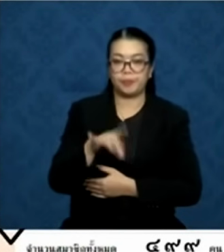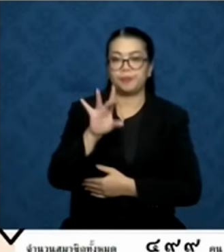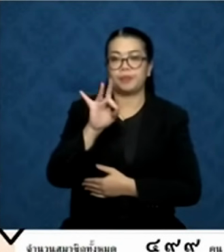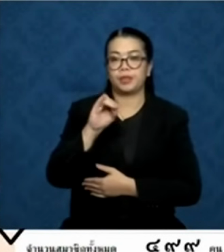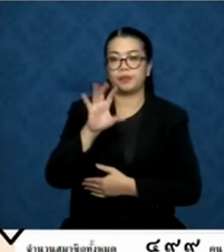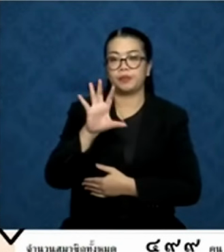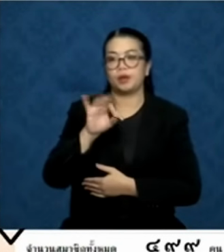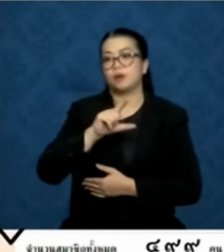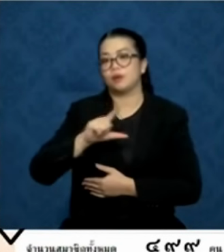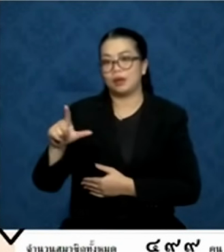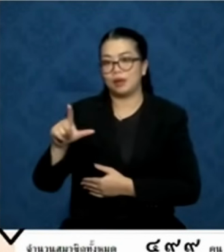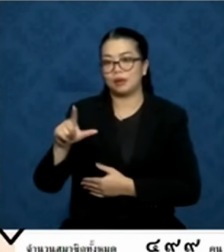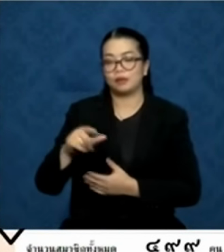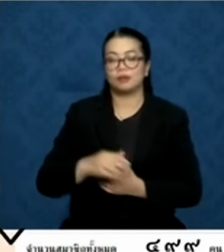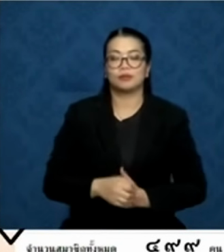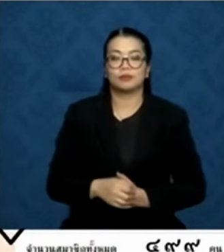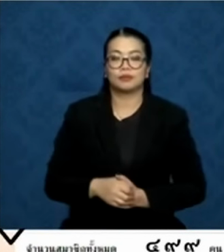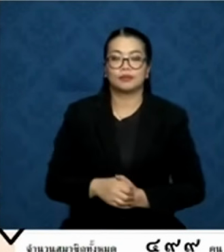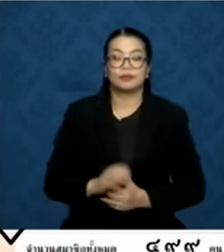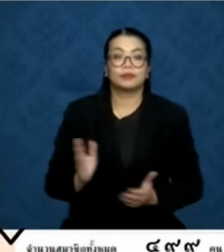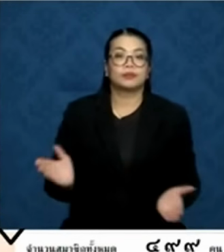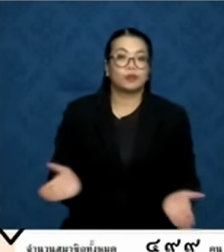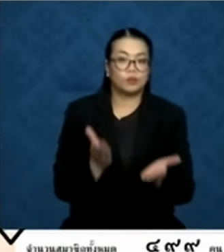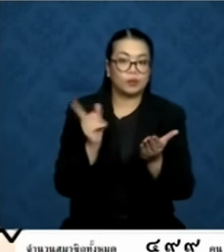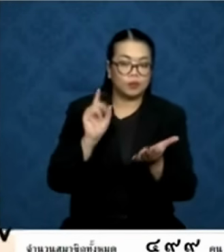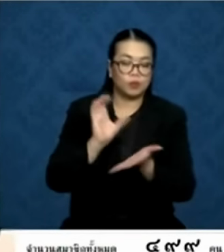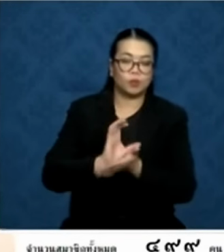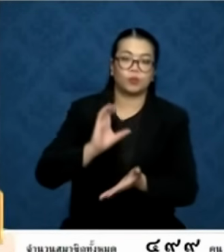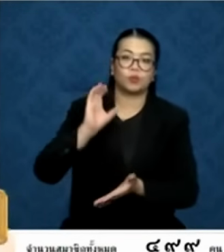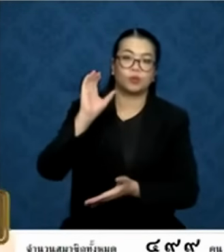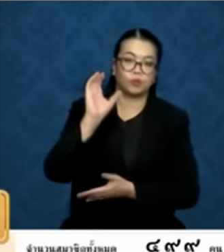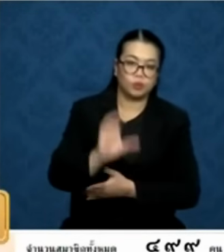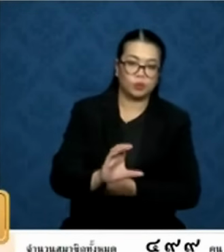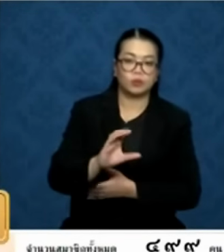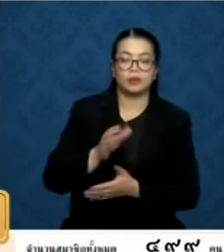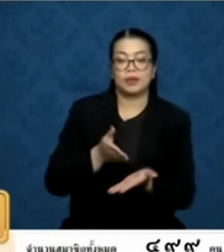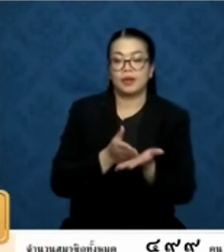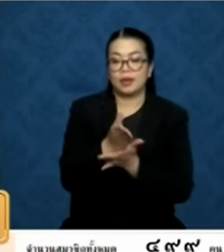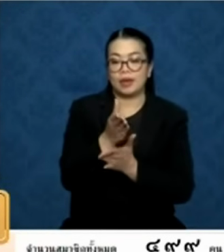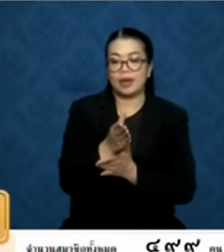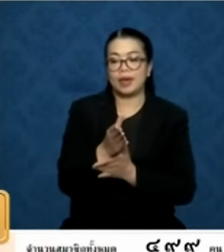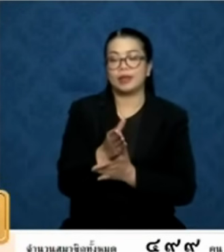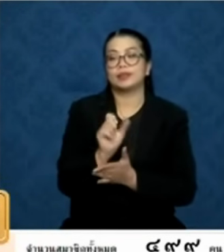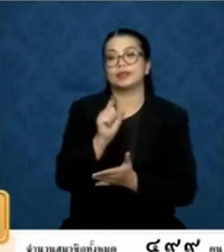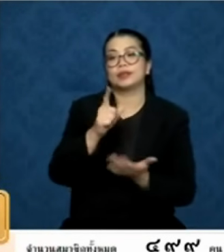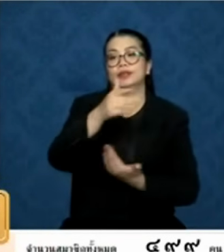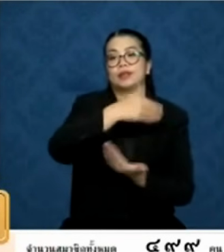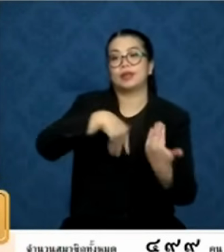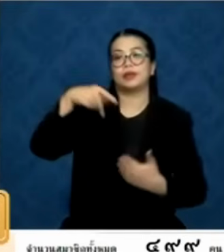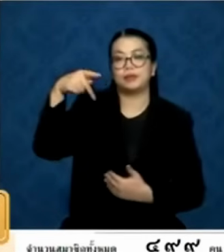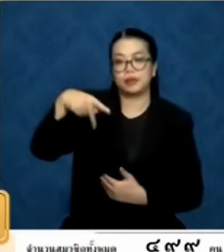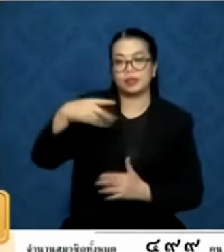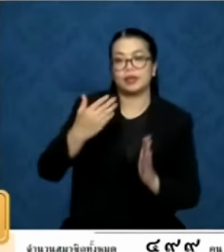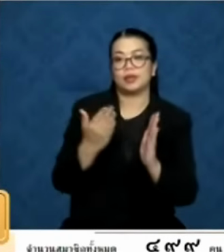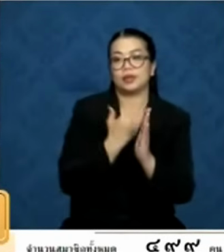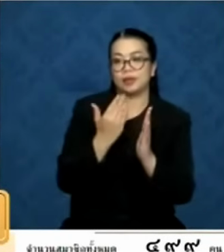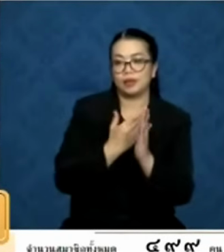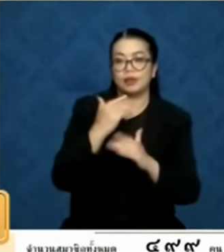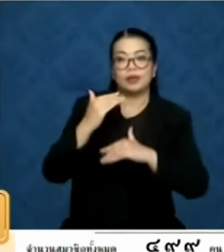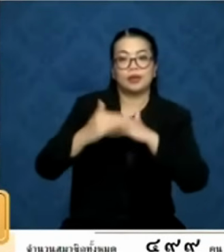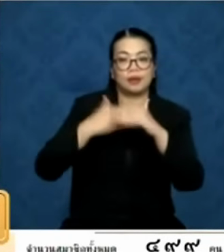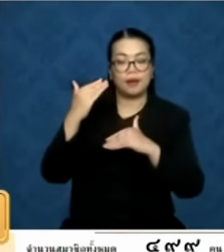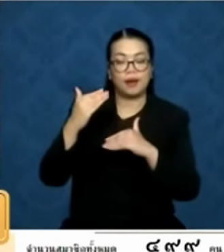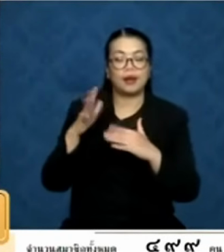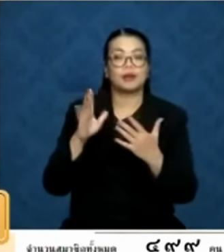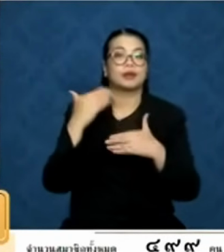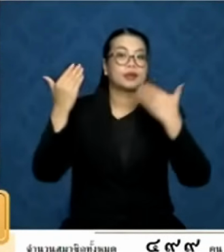8,089 ล้านบาทเพื่อส่งเสริมให้เกิดการลงทุนในเขตพัฒนาพิเศษภาคตะวันออกพัฒนากิจกรรมทางเศรษฐกิ